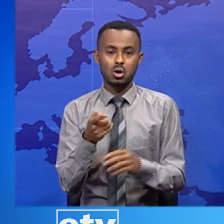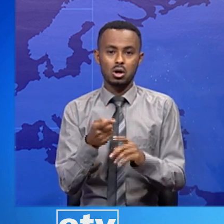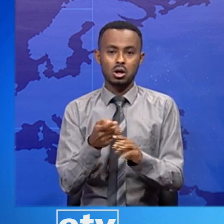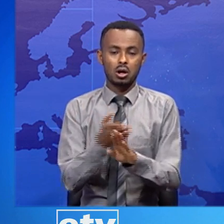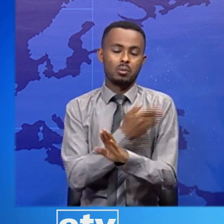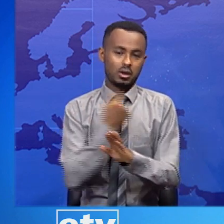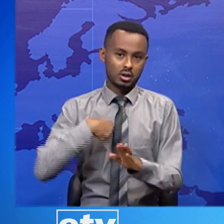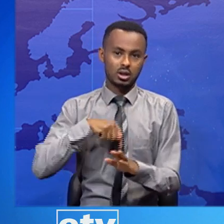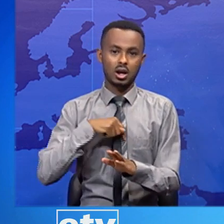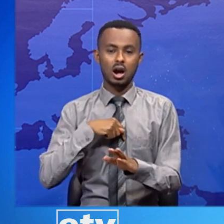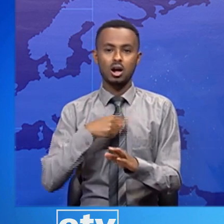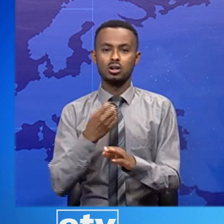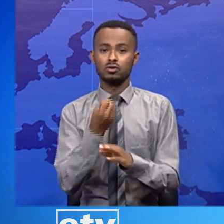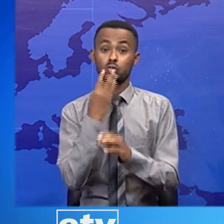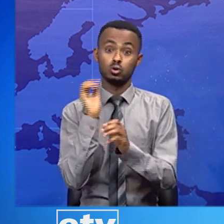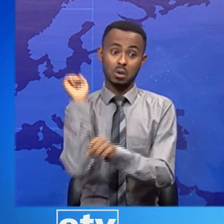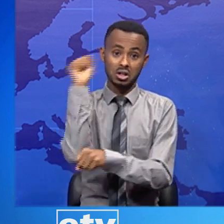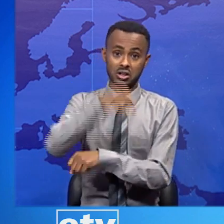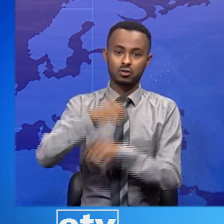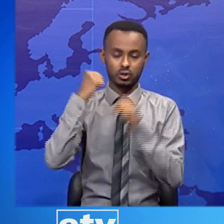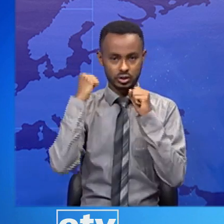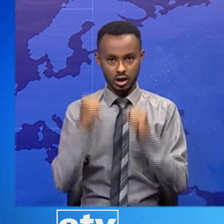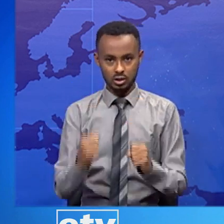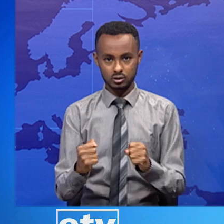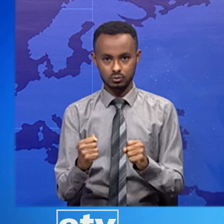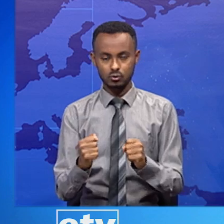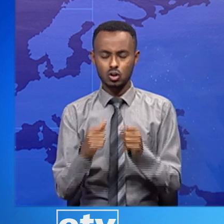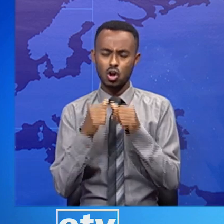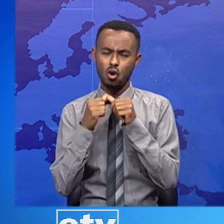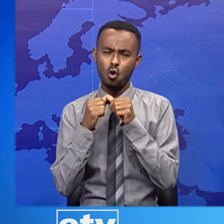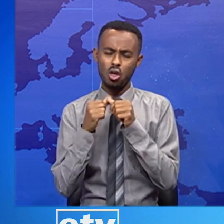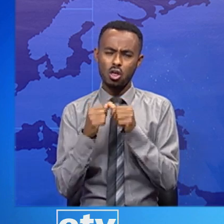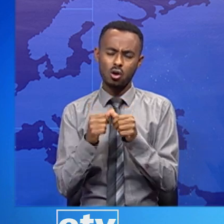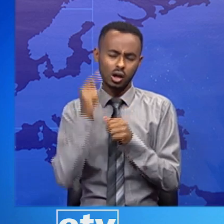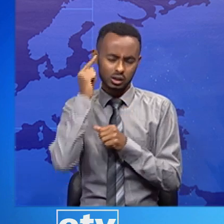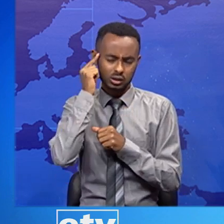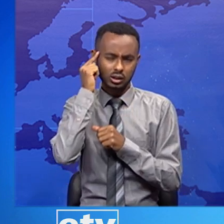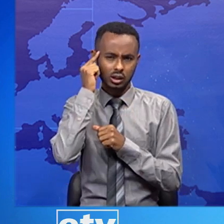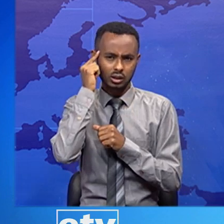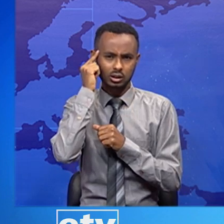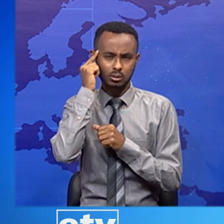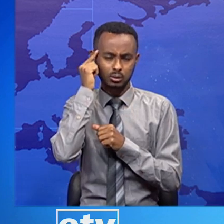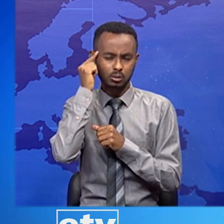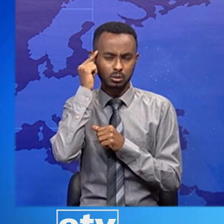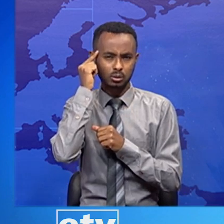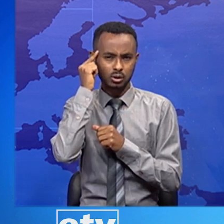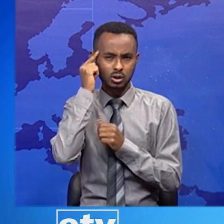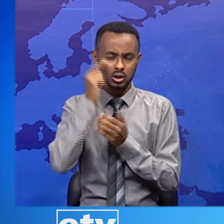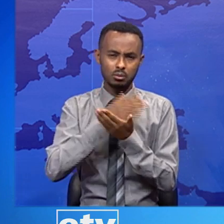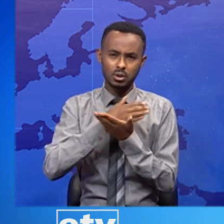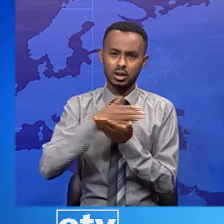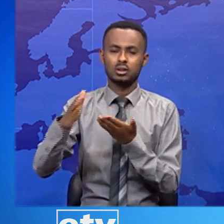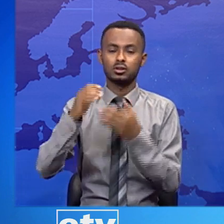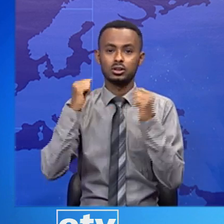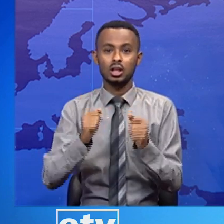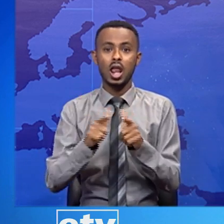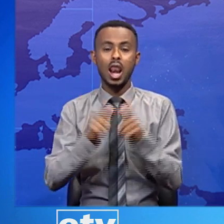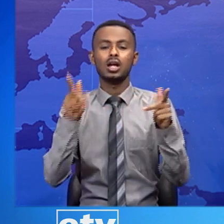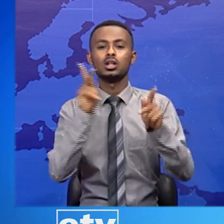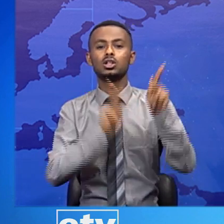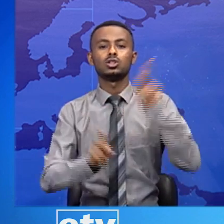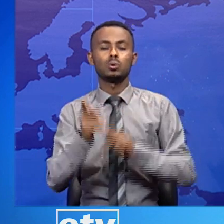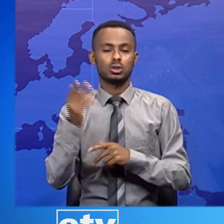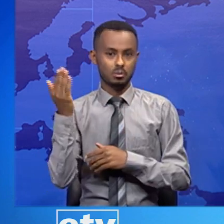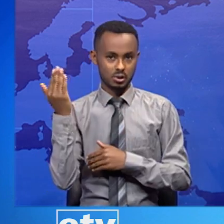እኛ ነጮችን ማሸነፍ የቻልን የቆየውን አስተሳሰብ መገርሰስ የቻልን ትልቅ ህዝቦች